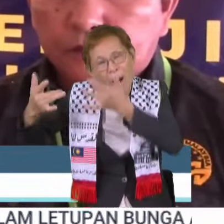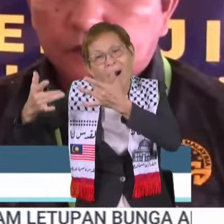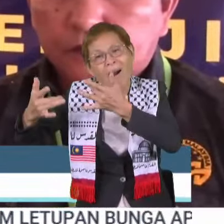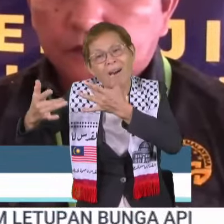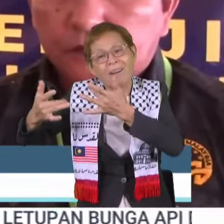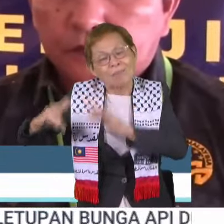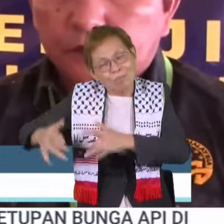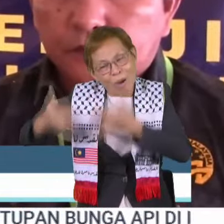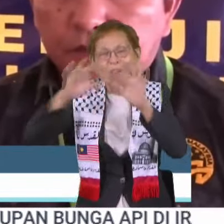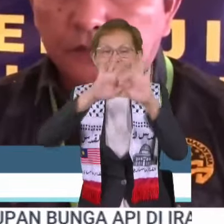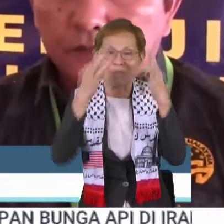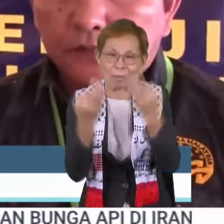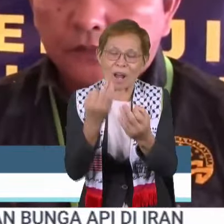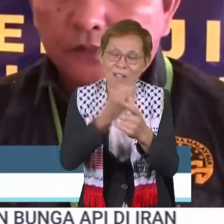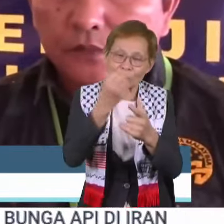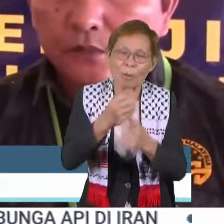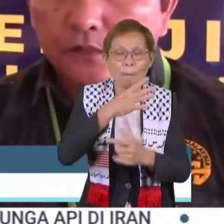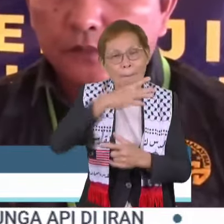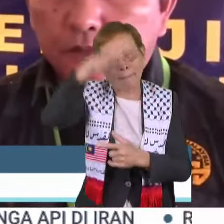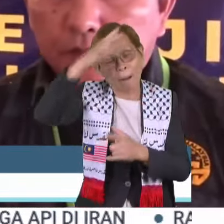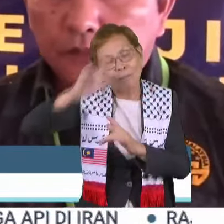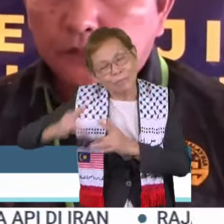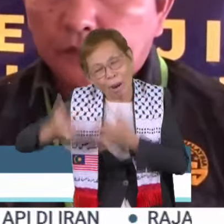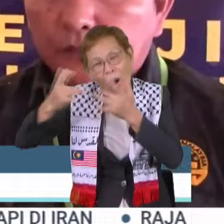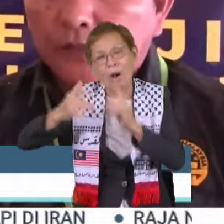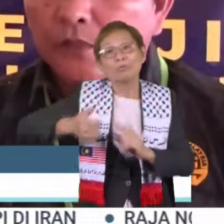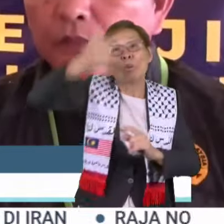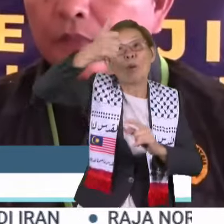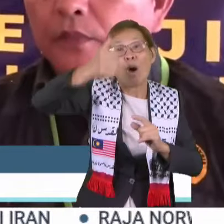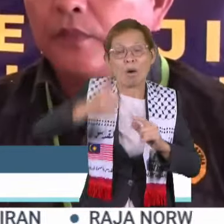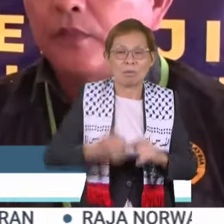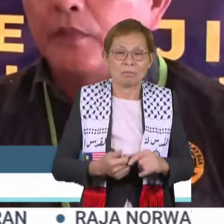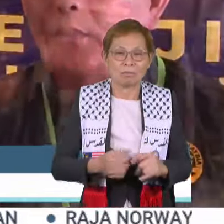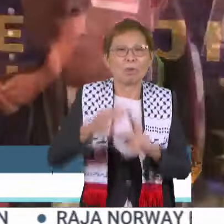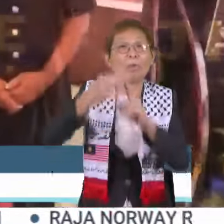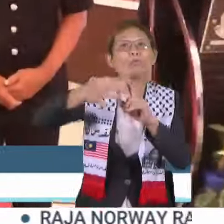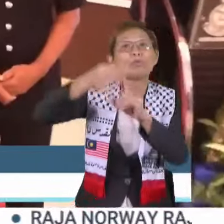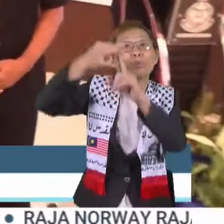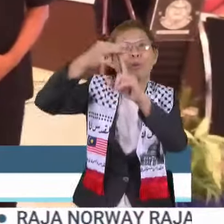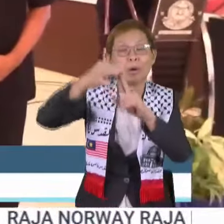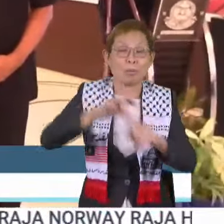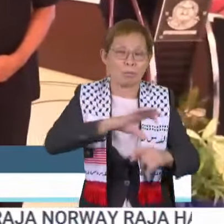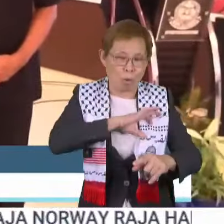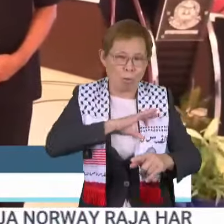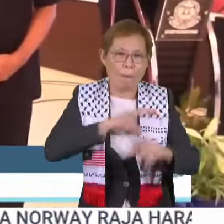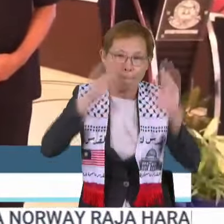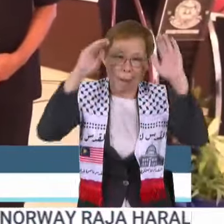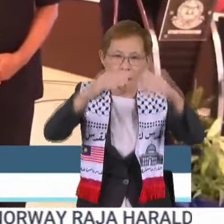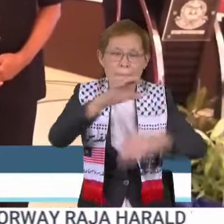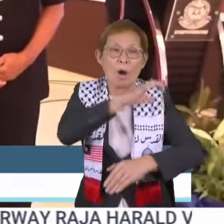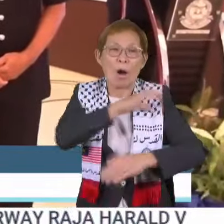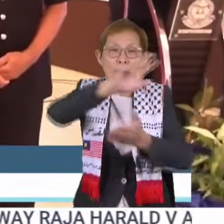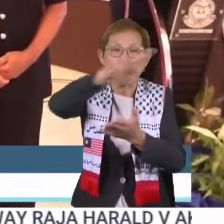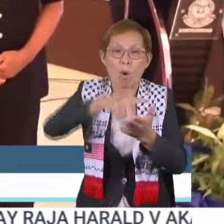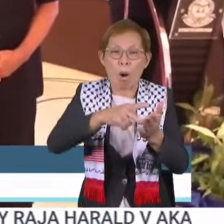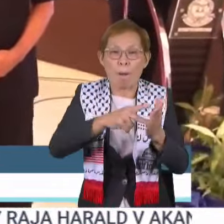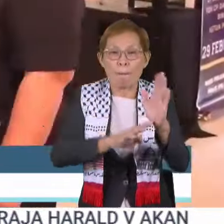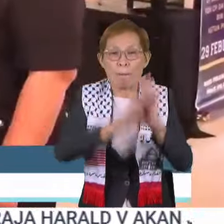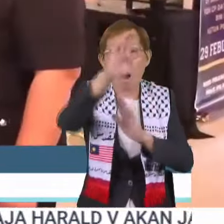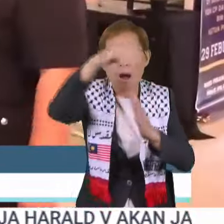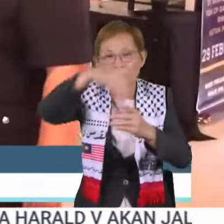kepada keluarga ataupun kepada Ibu Bapa terutamanya warga polis konjen Pahang Dalam pada itu pengerusi pusat pertubuhan